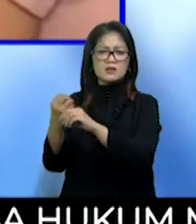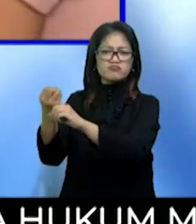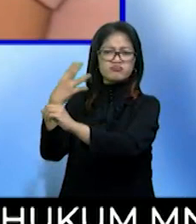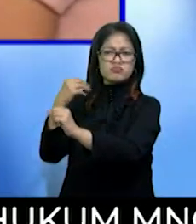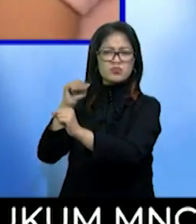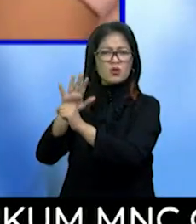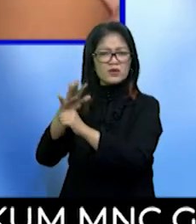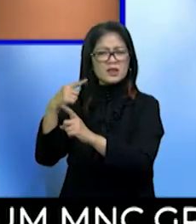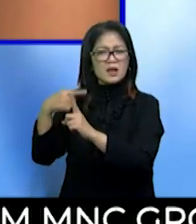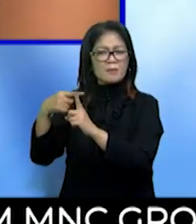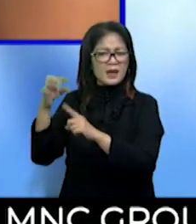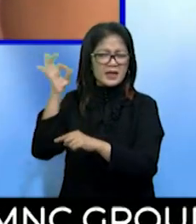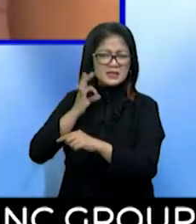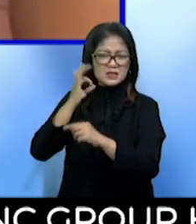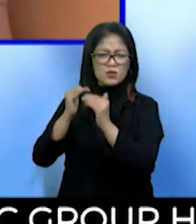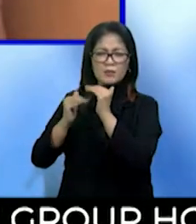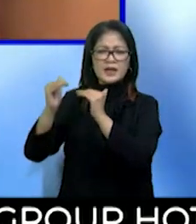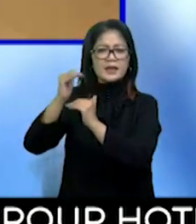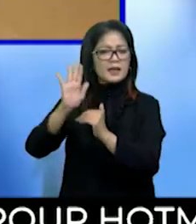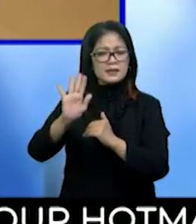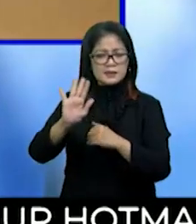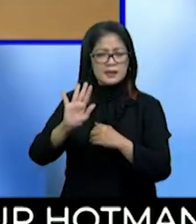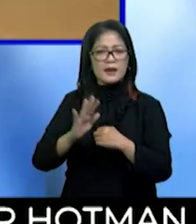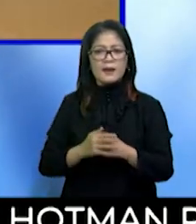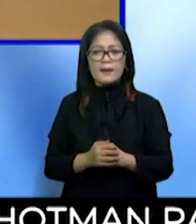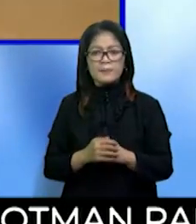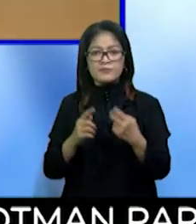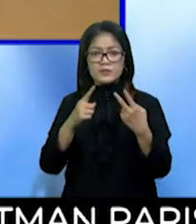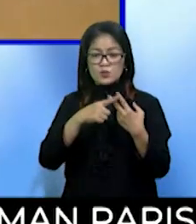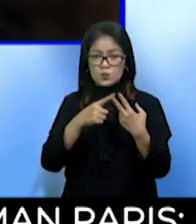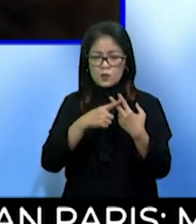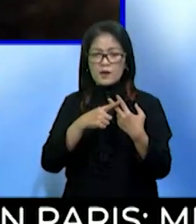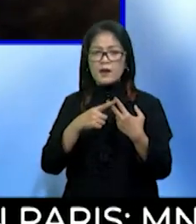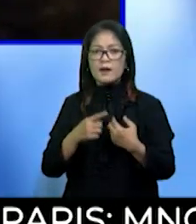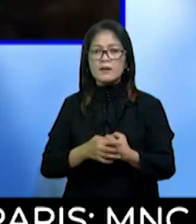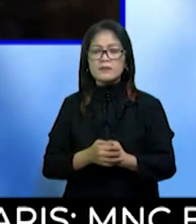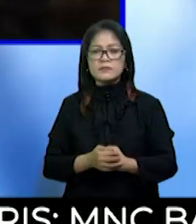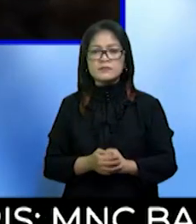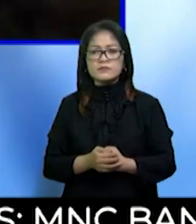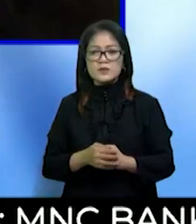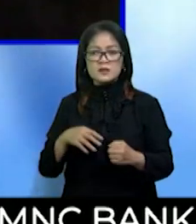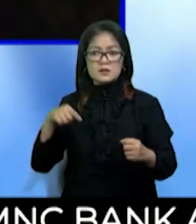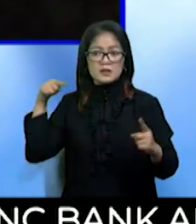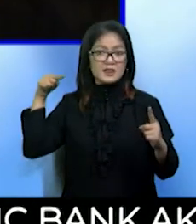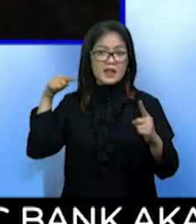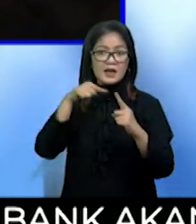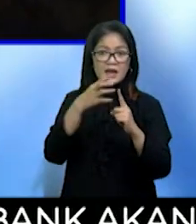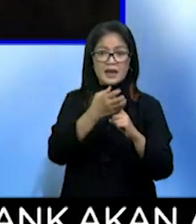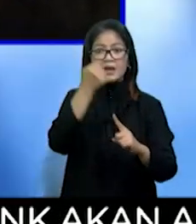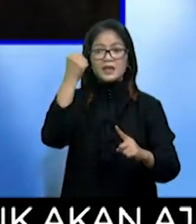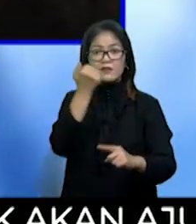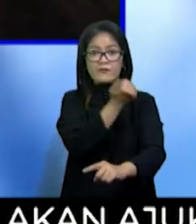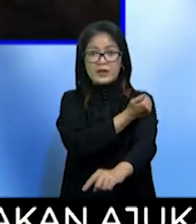itu menjadi tinggi pada anak-anak. Kedua yang kita lakukan adalah kita tahu dengan sasaran vaksinasi itu segera